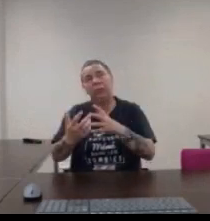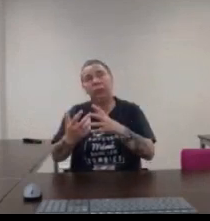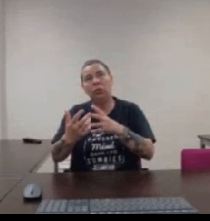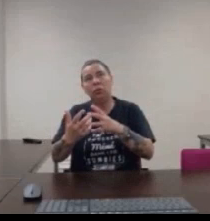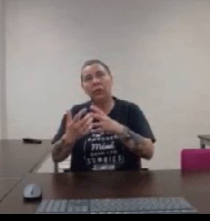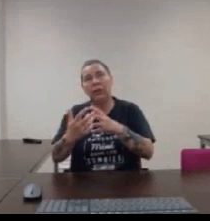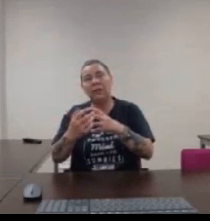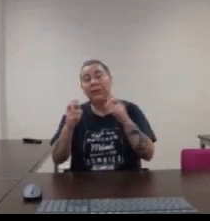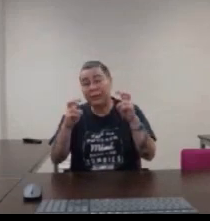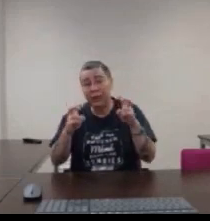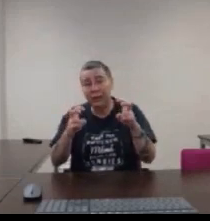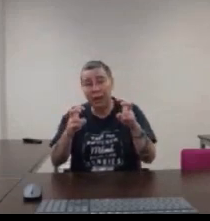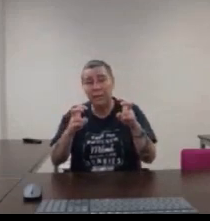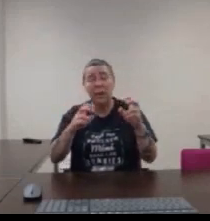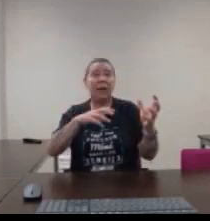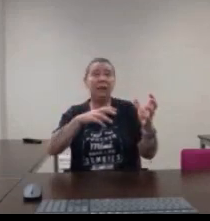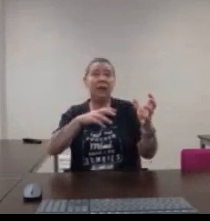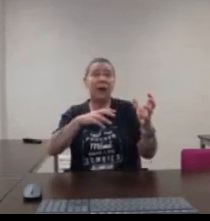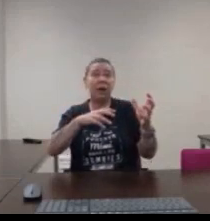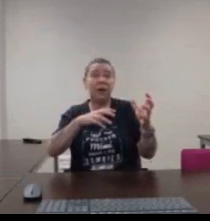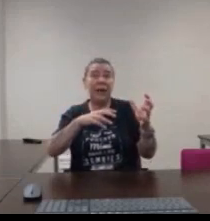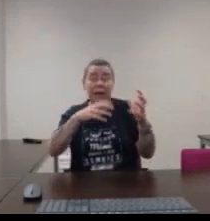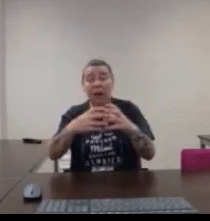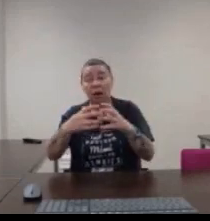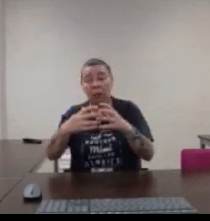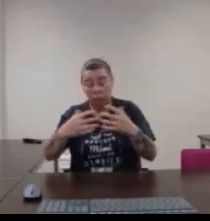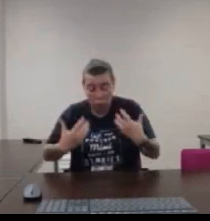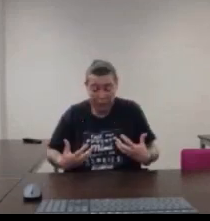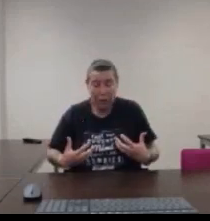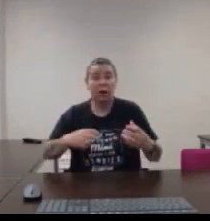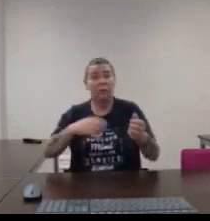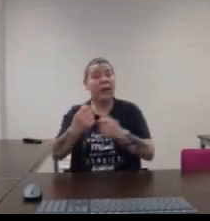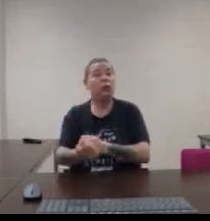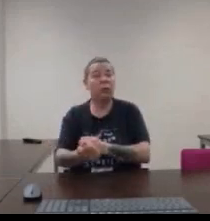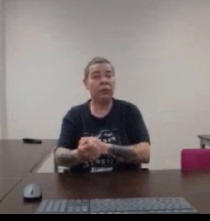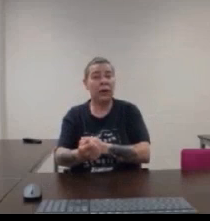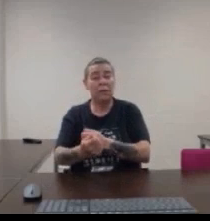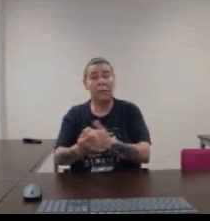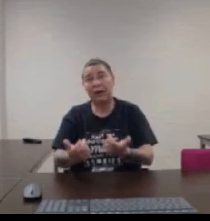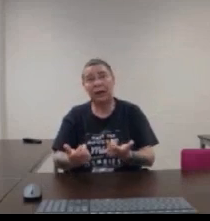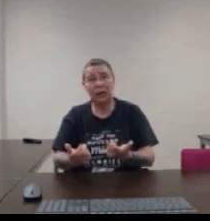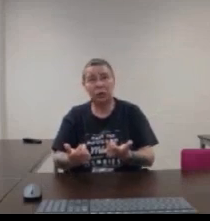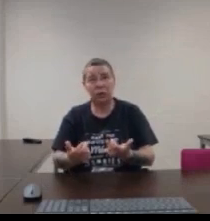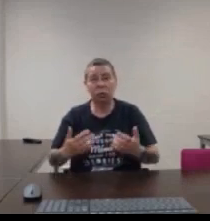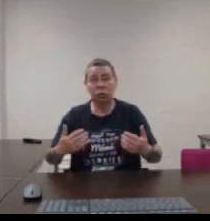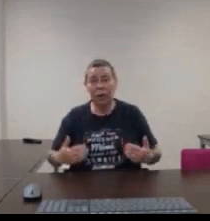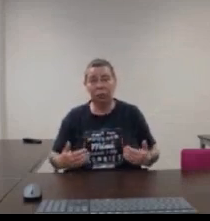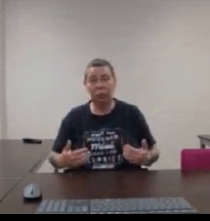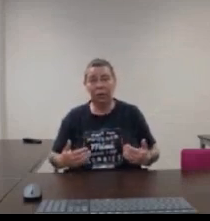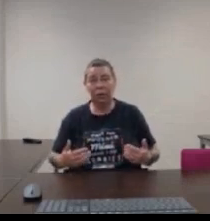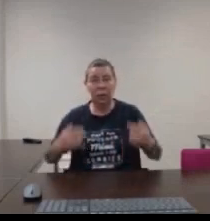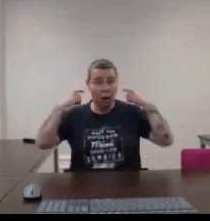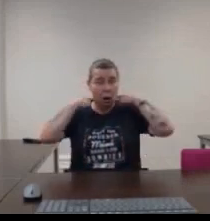va plus être sur du muscle qui va s'asphyxier et et l'effort de maintien va être compensé par les articulations